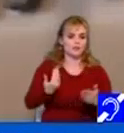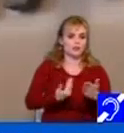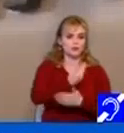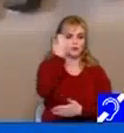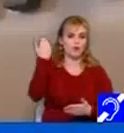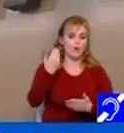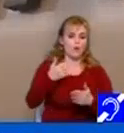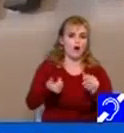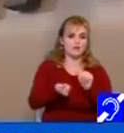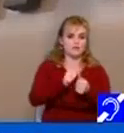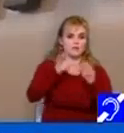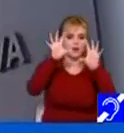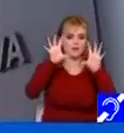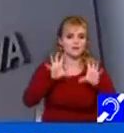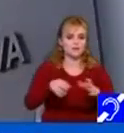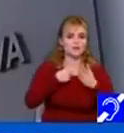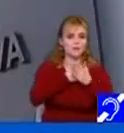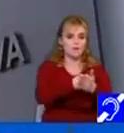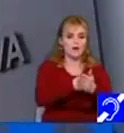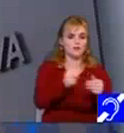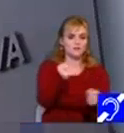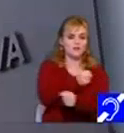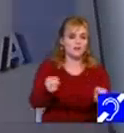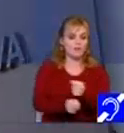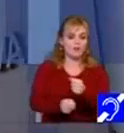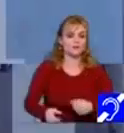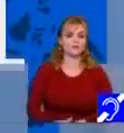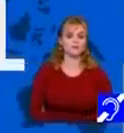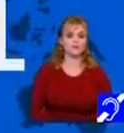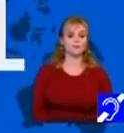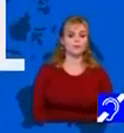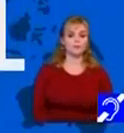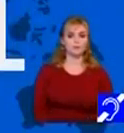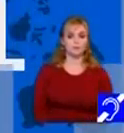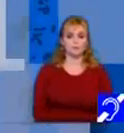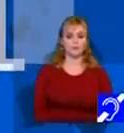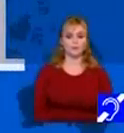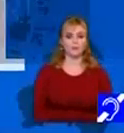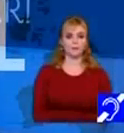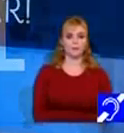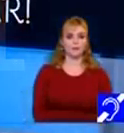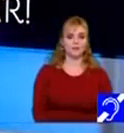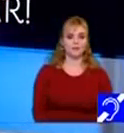sunt opțiunile politicienilor la ora bilanțului, aflați imediat din telejurnal.